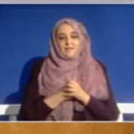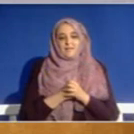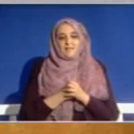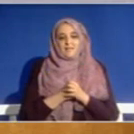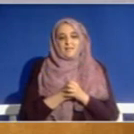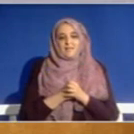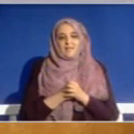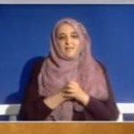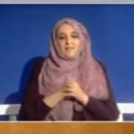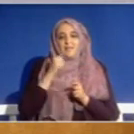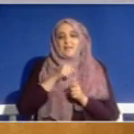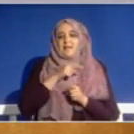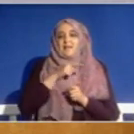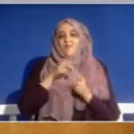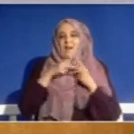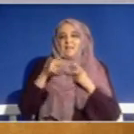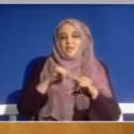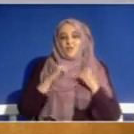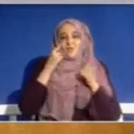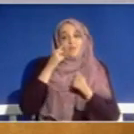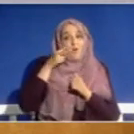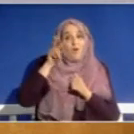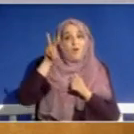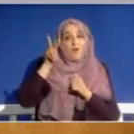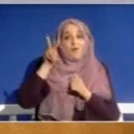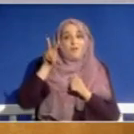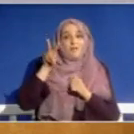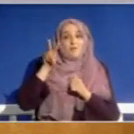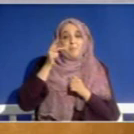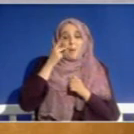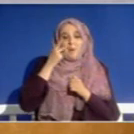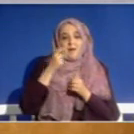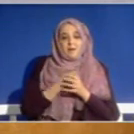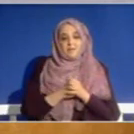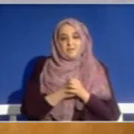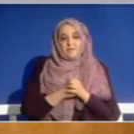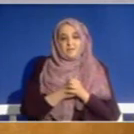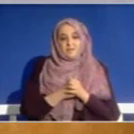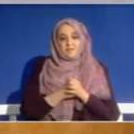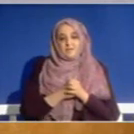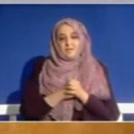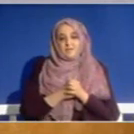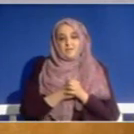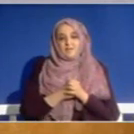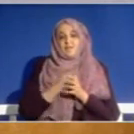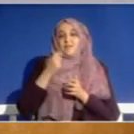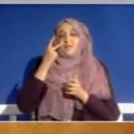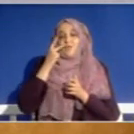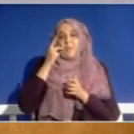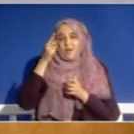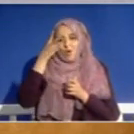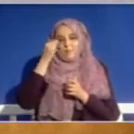فاليهودي هذا الشاب نظر إلى أبيه، يعني انظر ماذا يقول جارنا هذا سيدنا رسول الله صلى الله عليه وسلم. الأب عرف